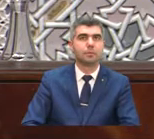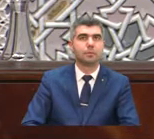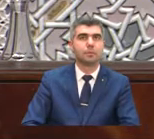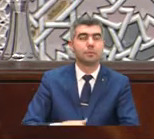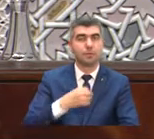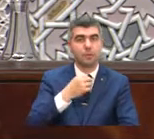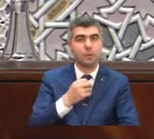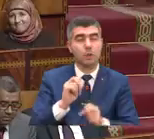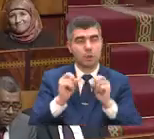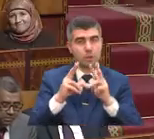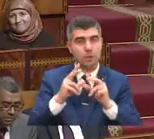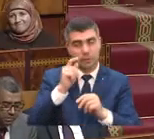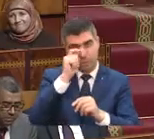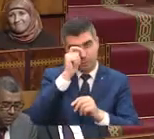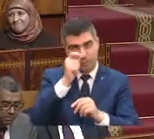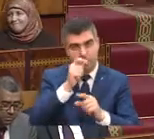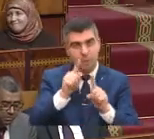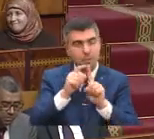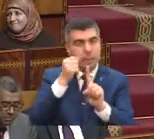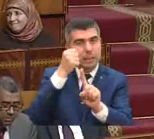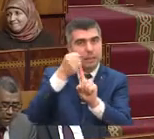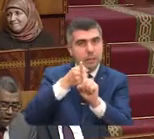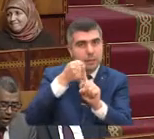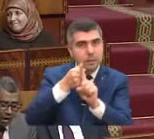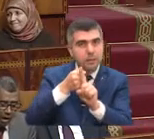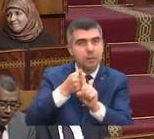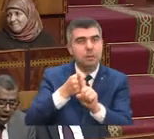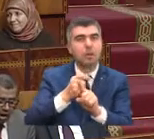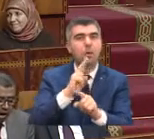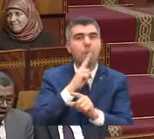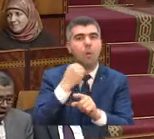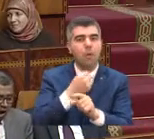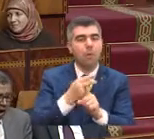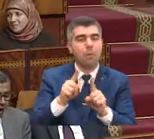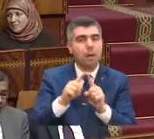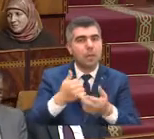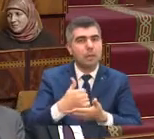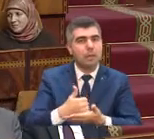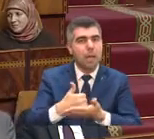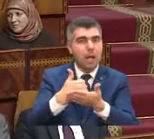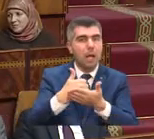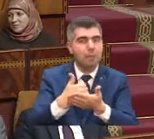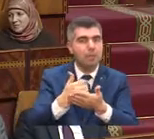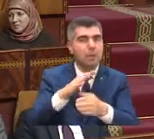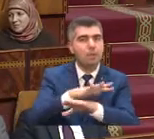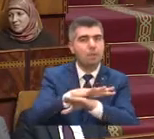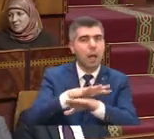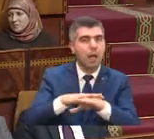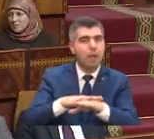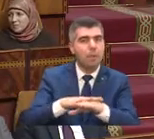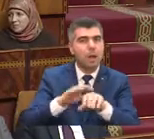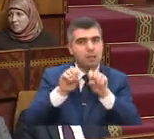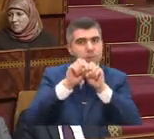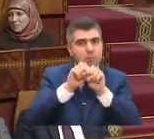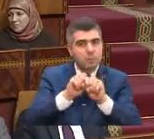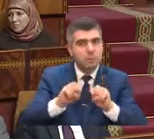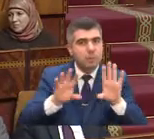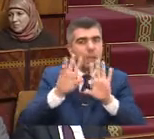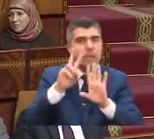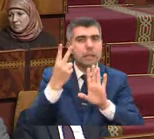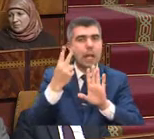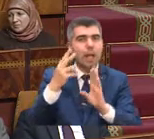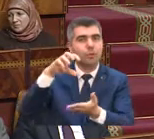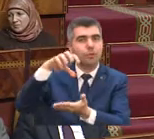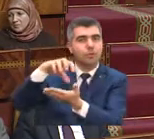نتمين المجهودات ديال الدولة لدعم الجهوية المتقدمة اللي هي